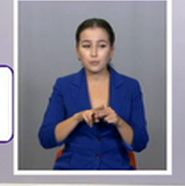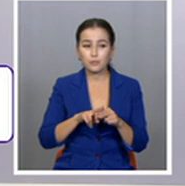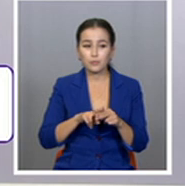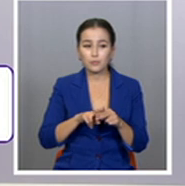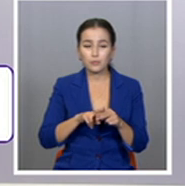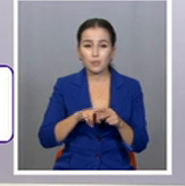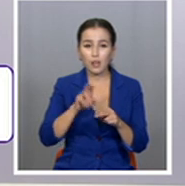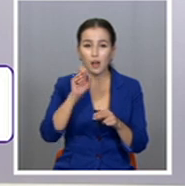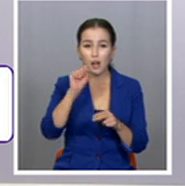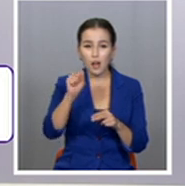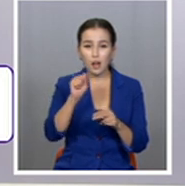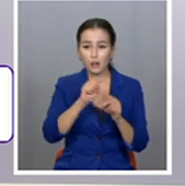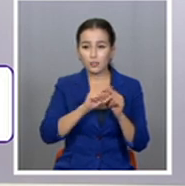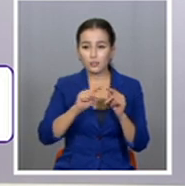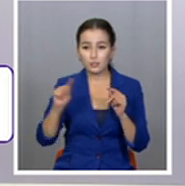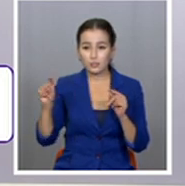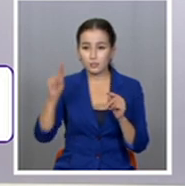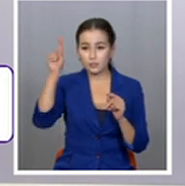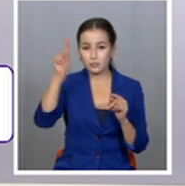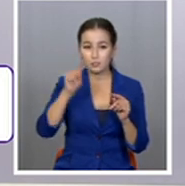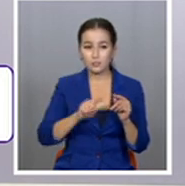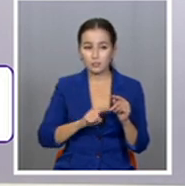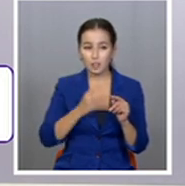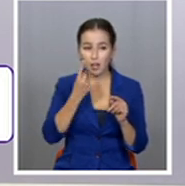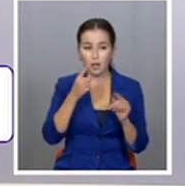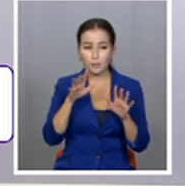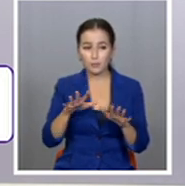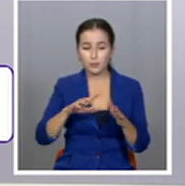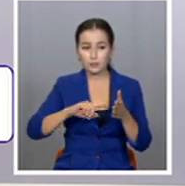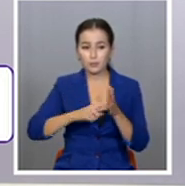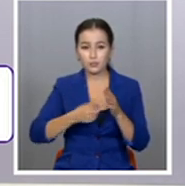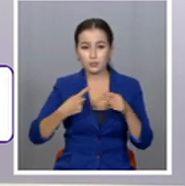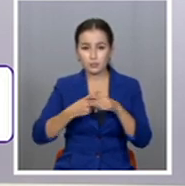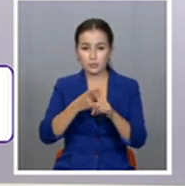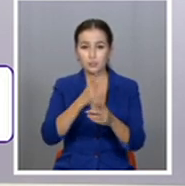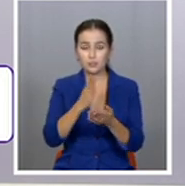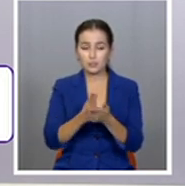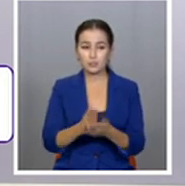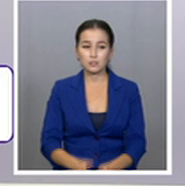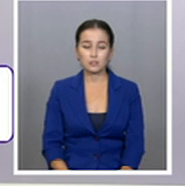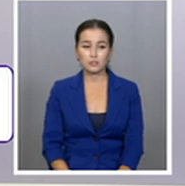А түзуі альфа жазықтығымен бір нүктеде қиылысып жатыр.